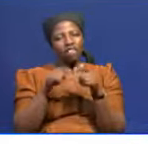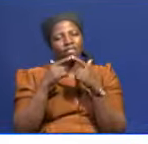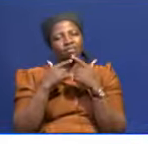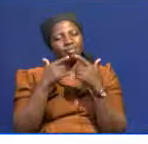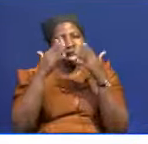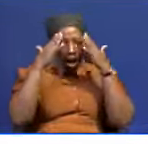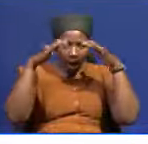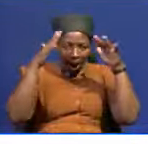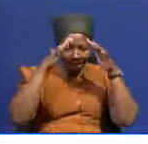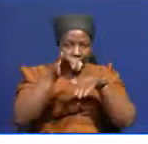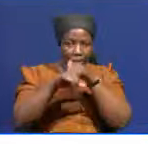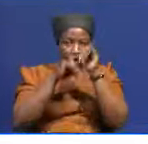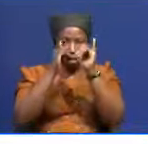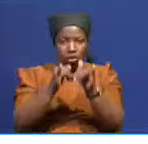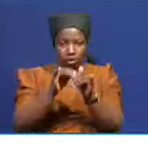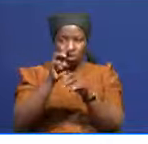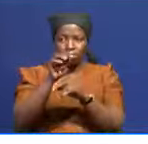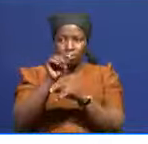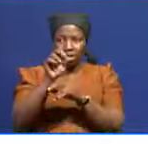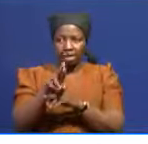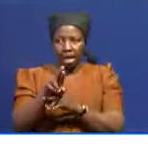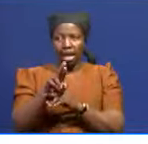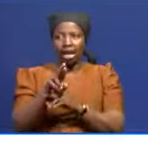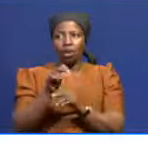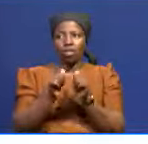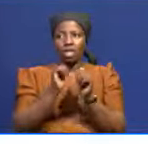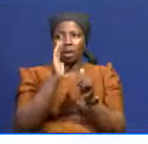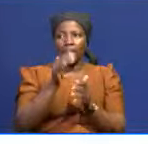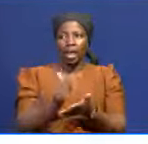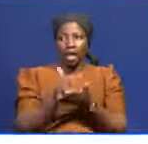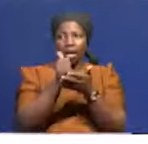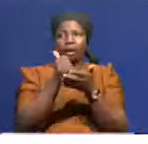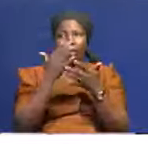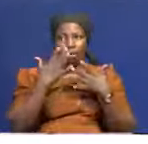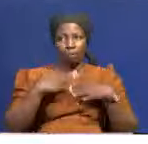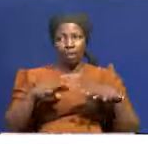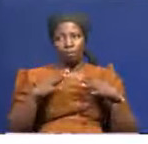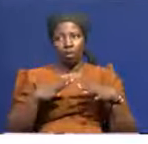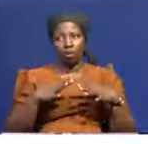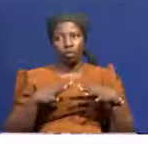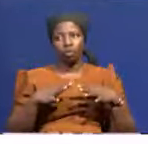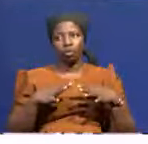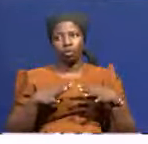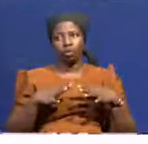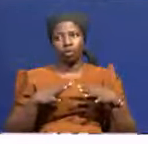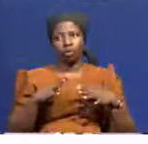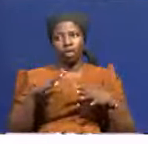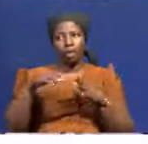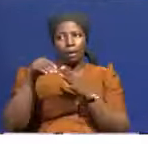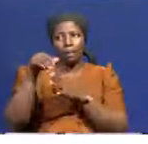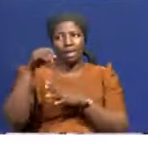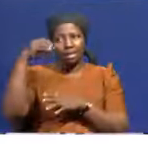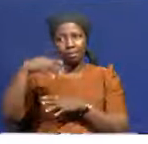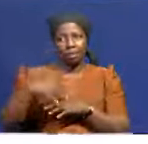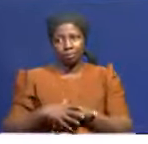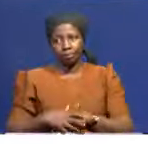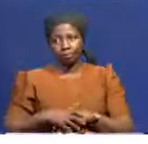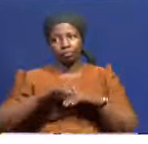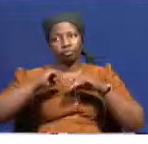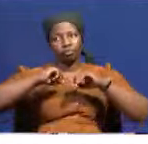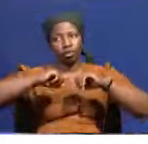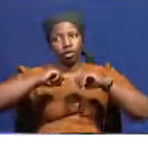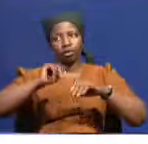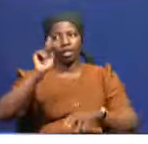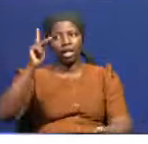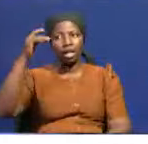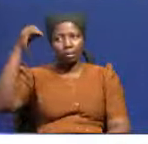itawezesha wateja milioni 7.4 wanaolipa umeme kabla ya kutumia kuweka mita mpya za token, mkurugenzi mkuu wa kampuni